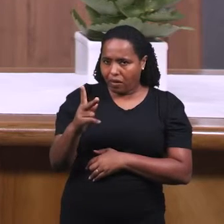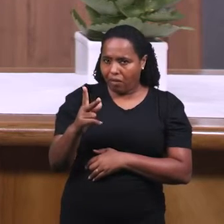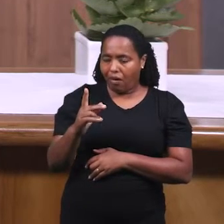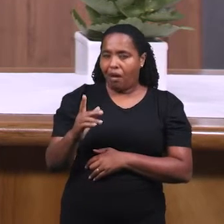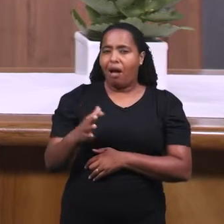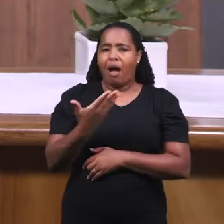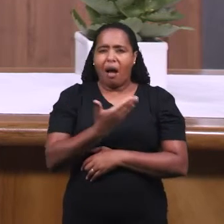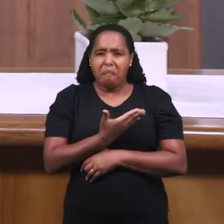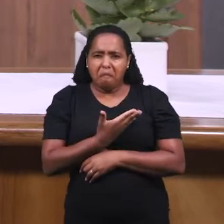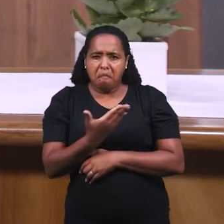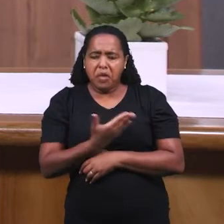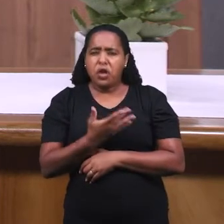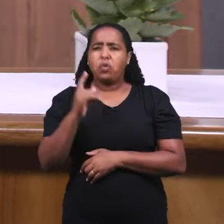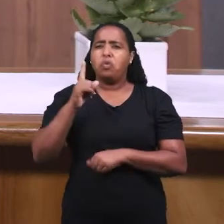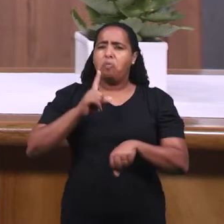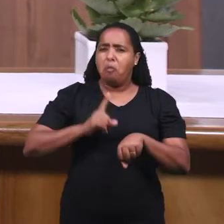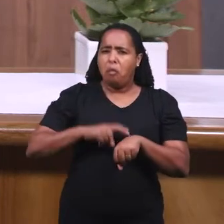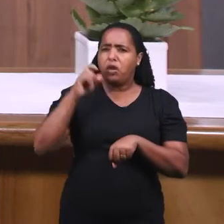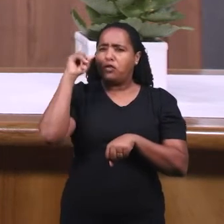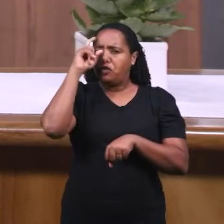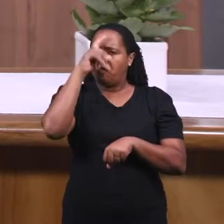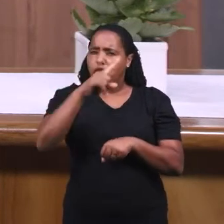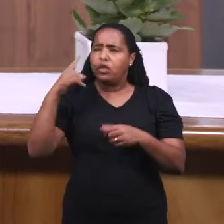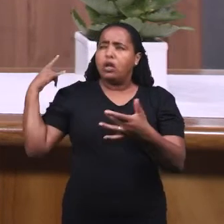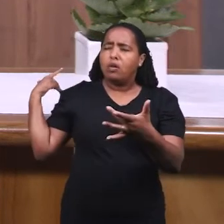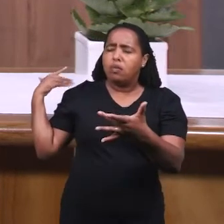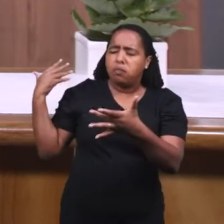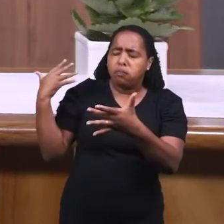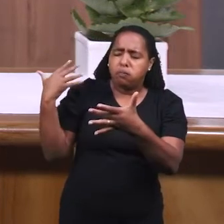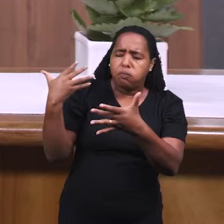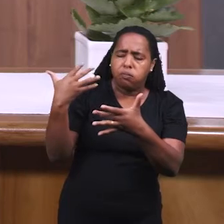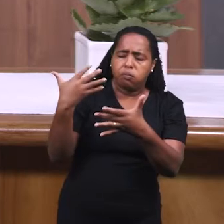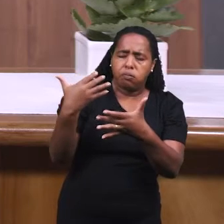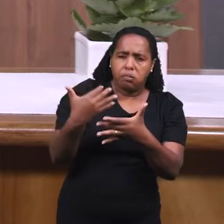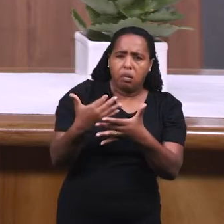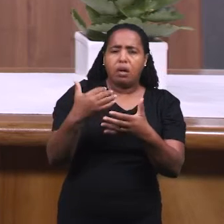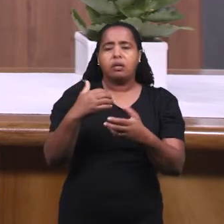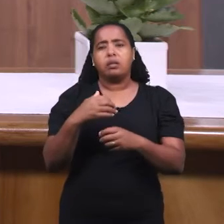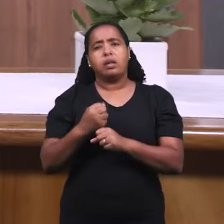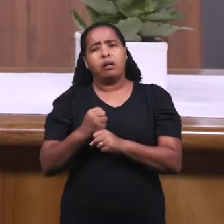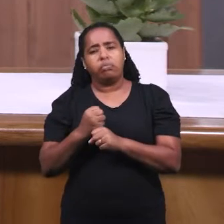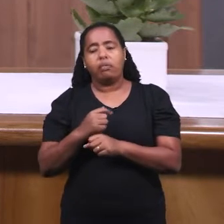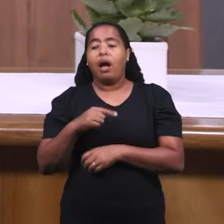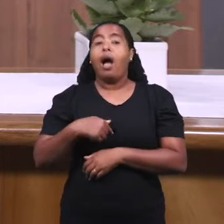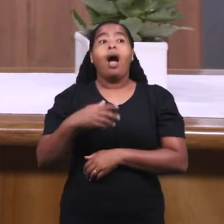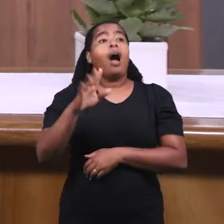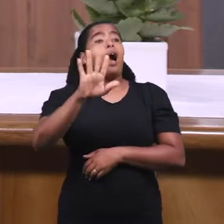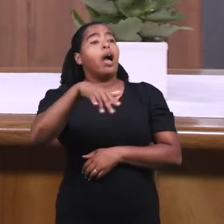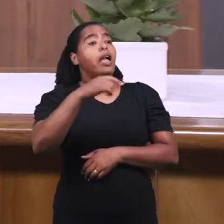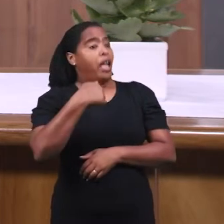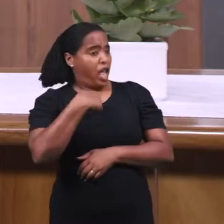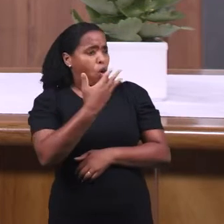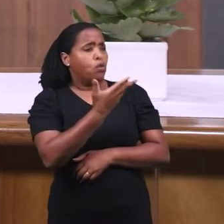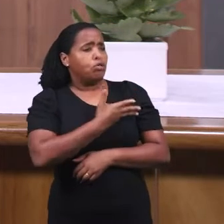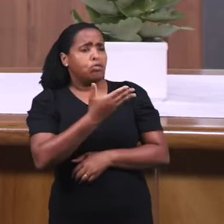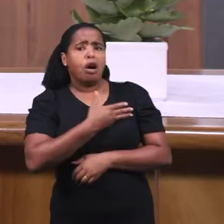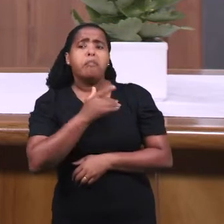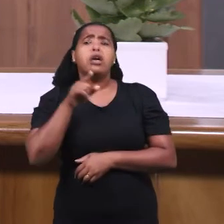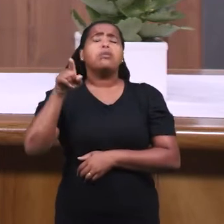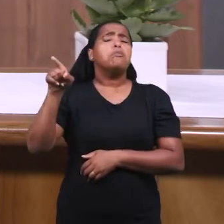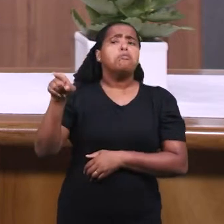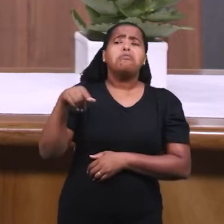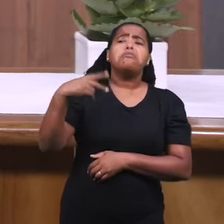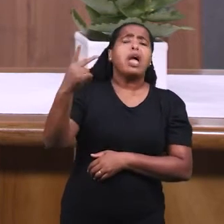отца своего, да, который помигали друг другом, который через трудности вместе прошли. И ты приходишь и говоришь,